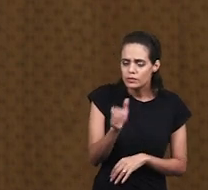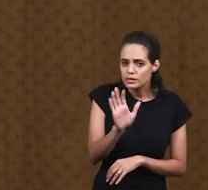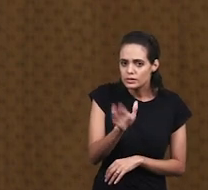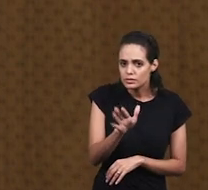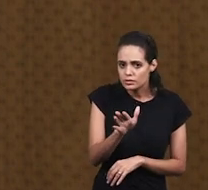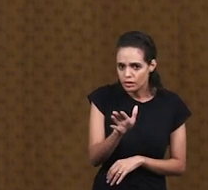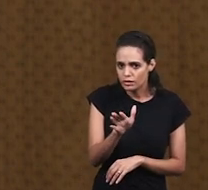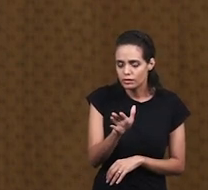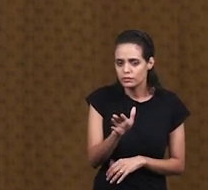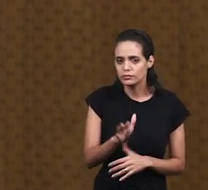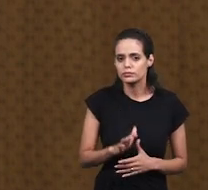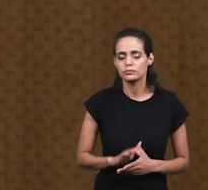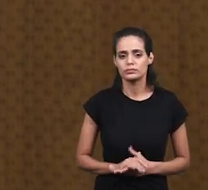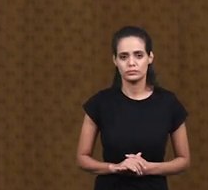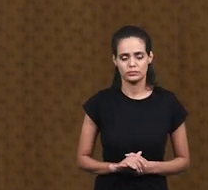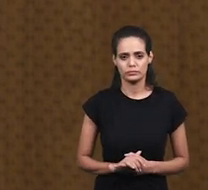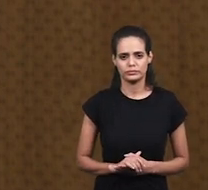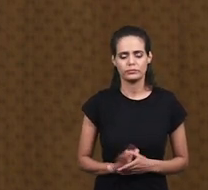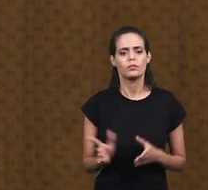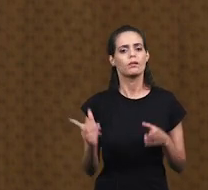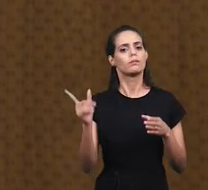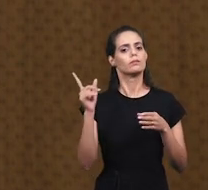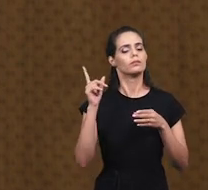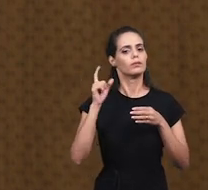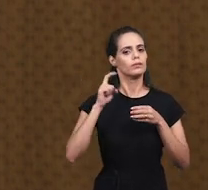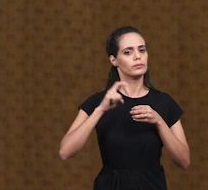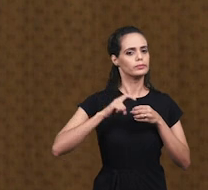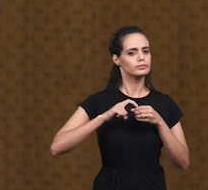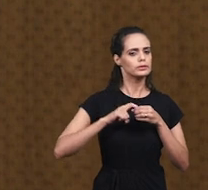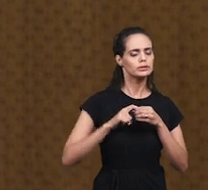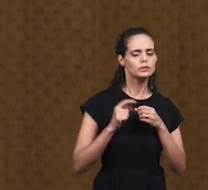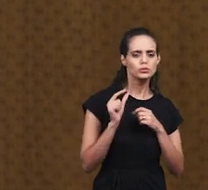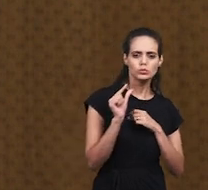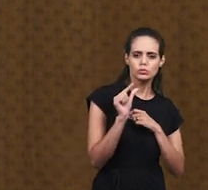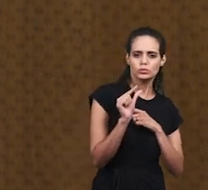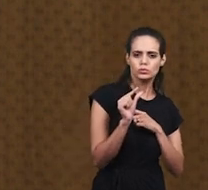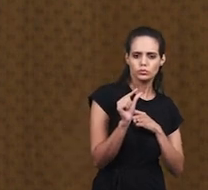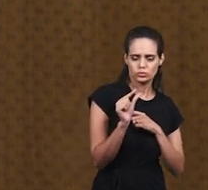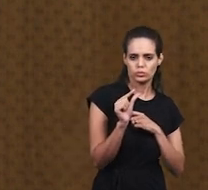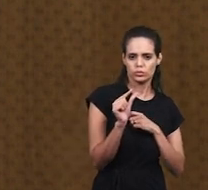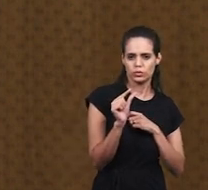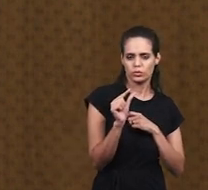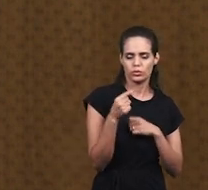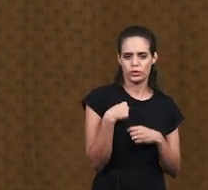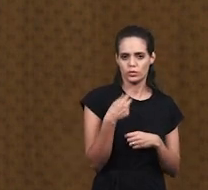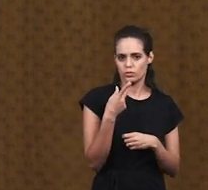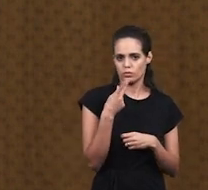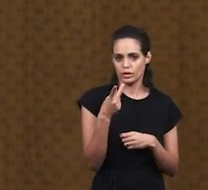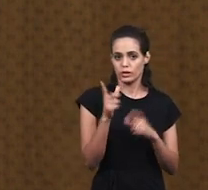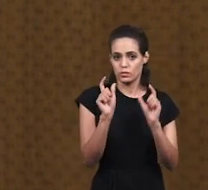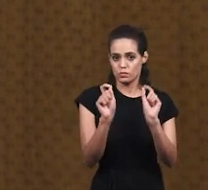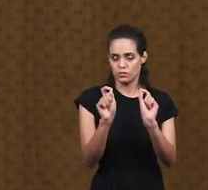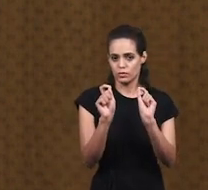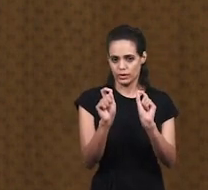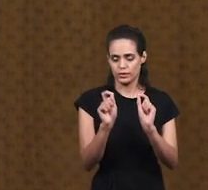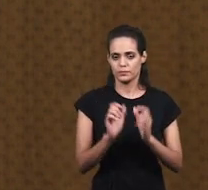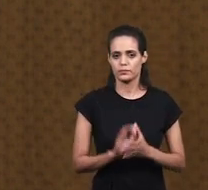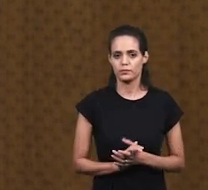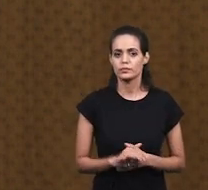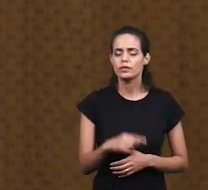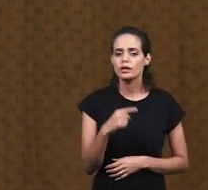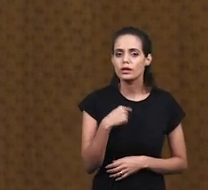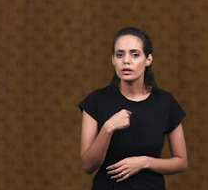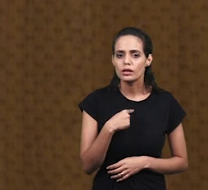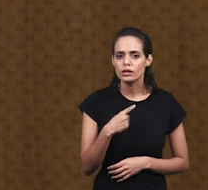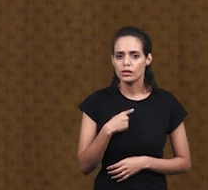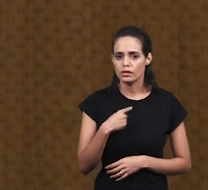en revenant même un peu avant, parce que je n'ai pas cité, quand j'ai parlé sur les ennemis